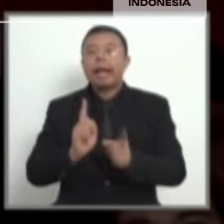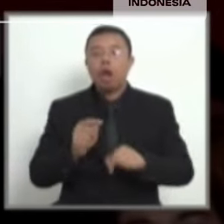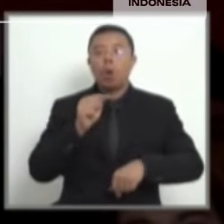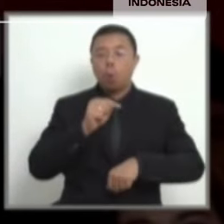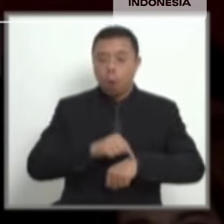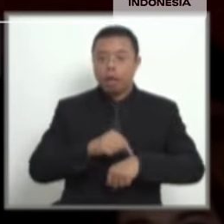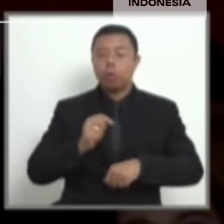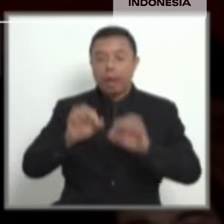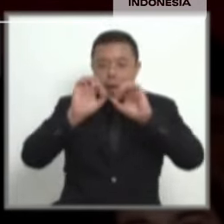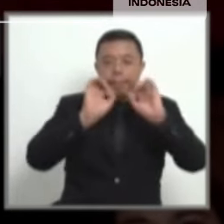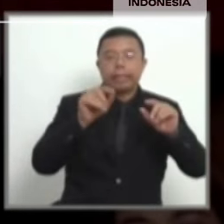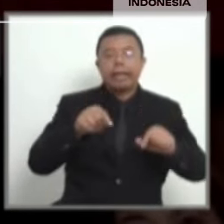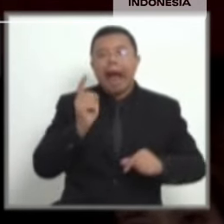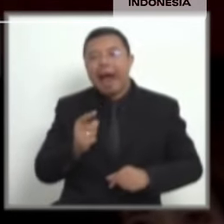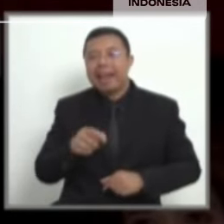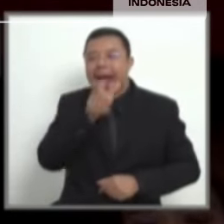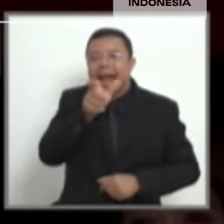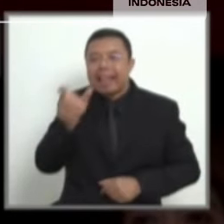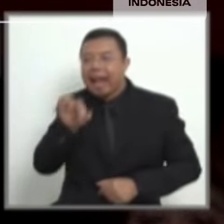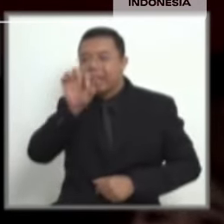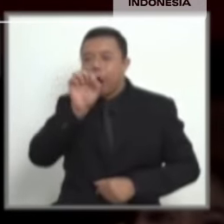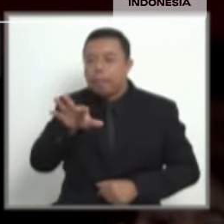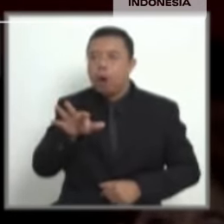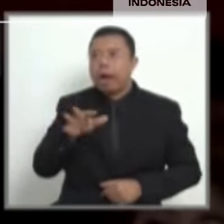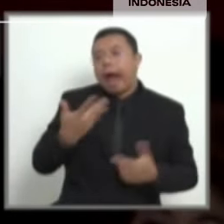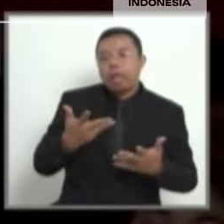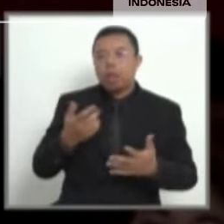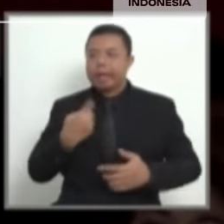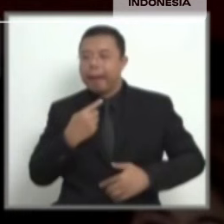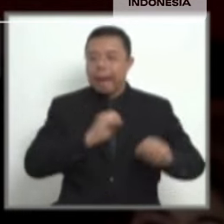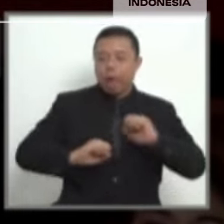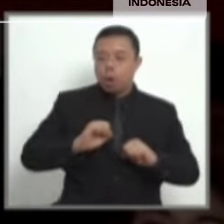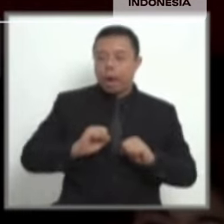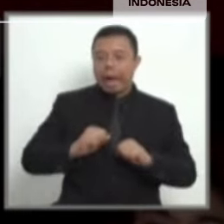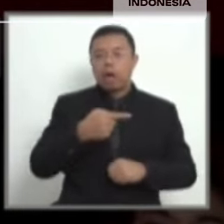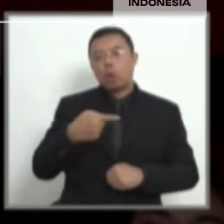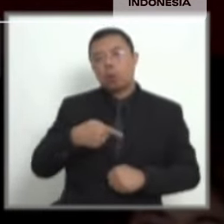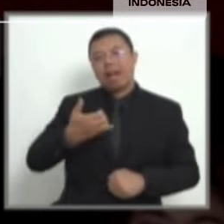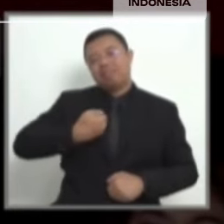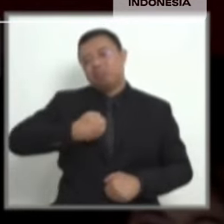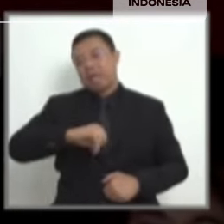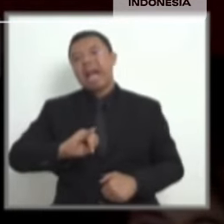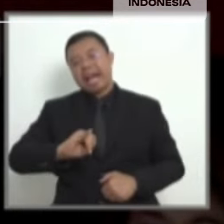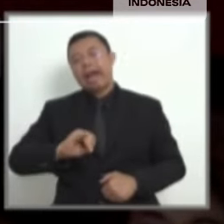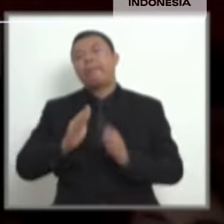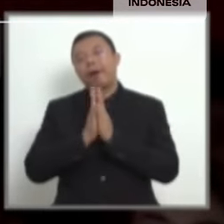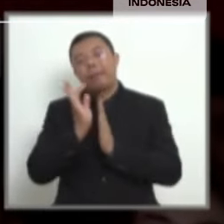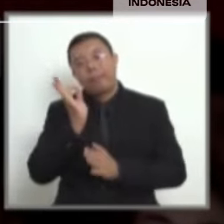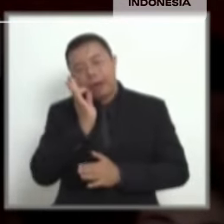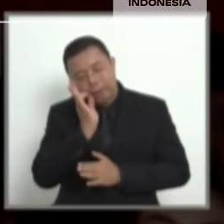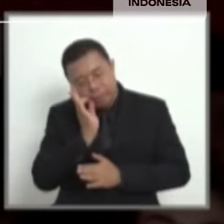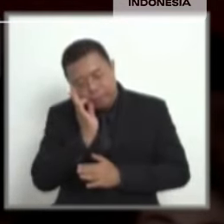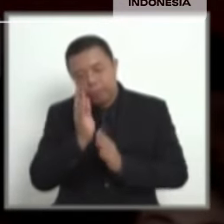dalam kampanye ini ada kata-kata kami atau perbuatan kami yang kurang berkenan kami mohon maaf